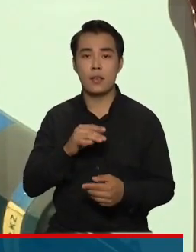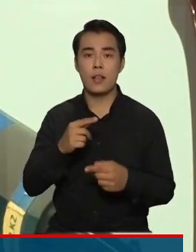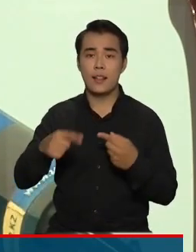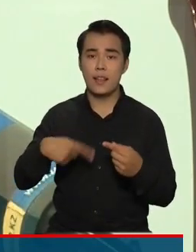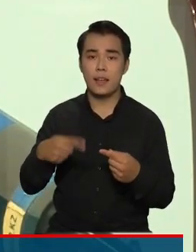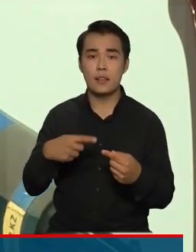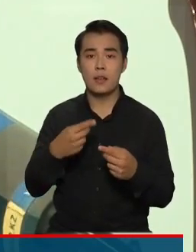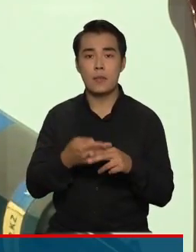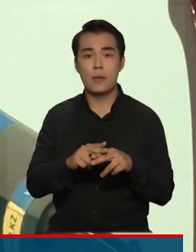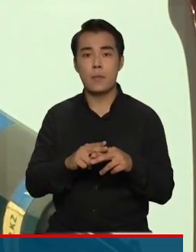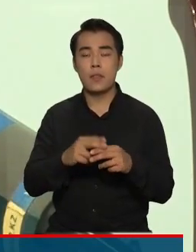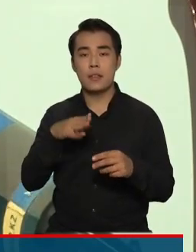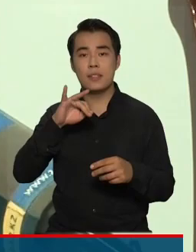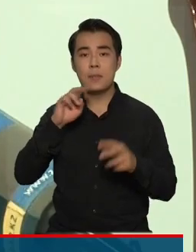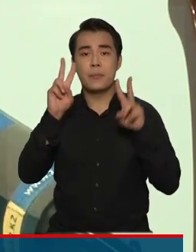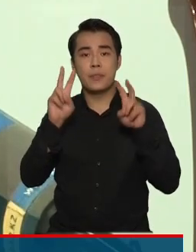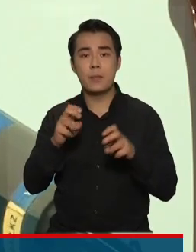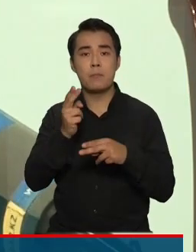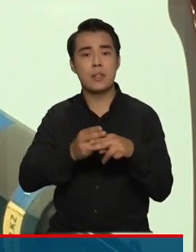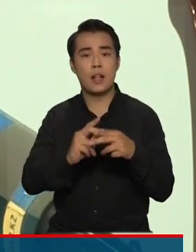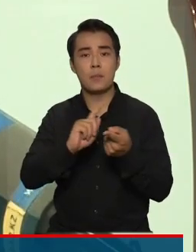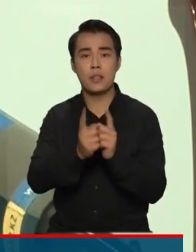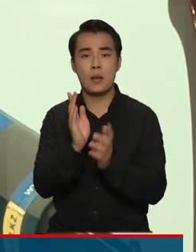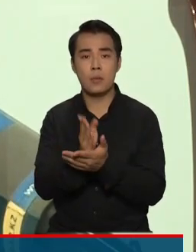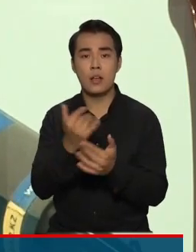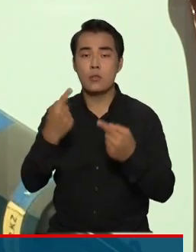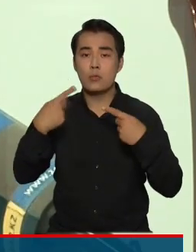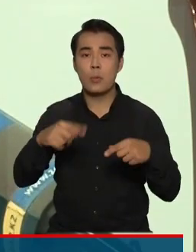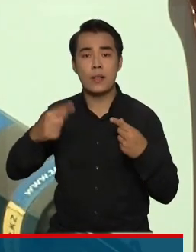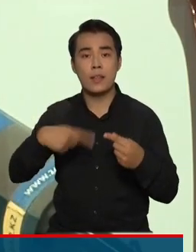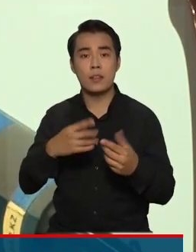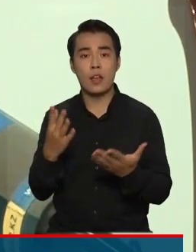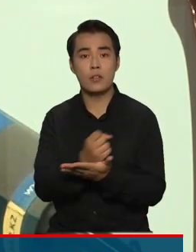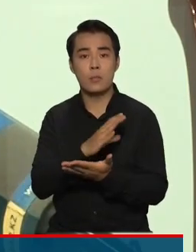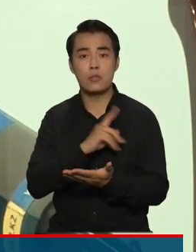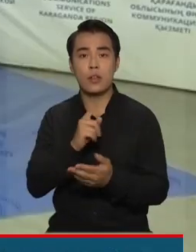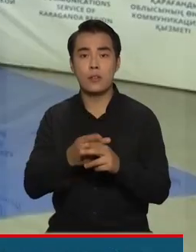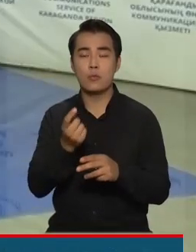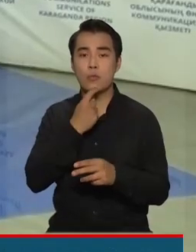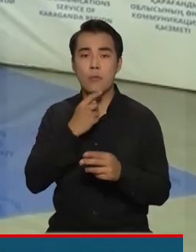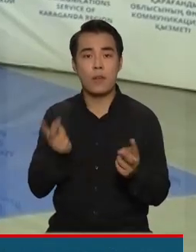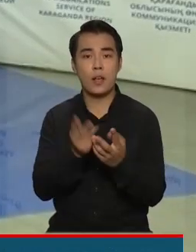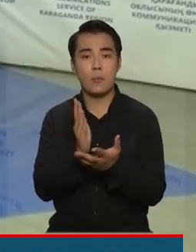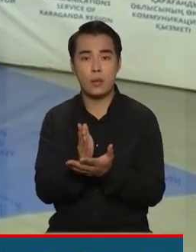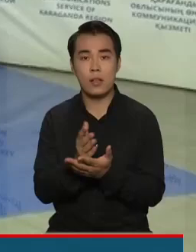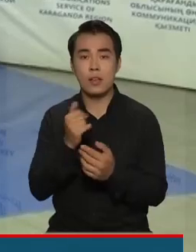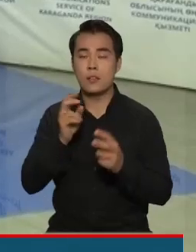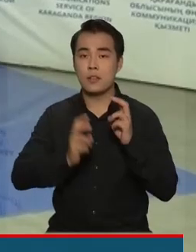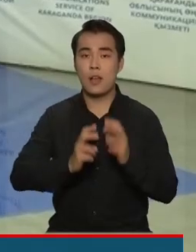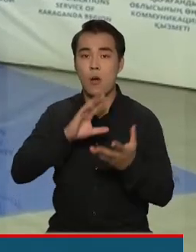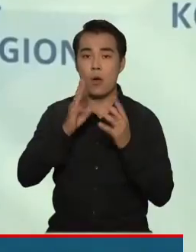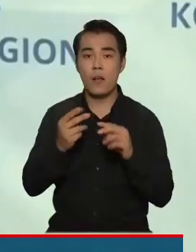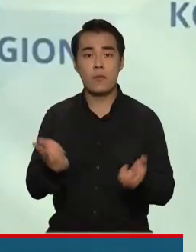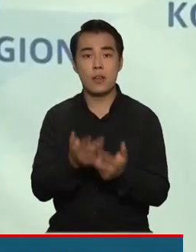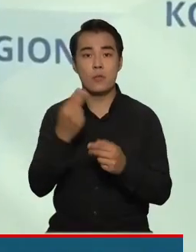типа применяется. Вот мы там же нашли другую ленту, которая трудно возгораемая. Загоревшаяся конвейерная лента